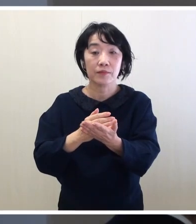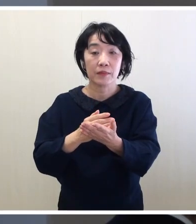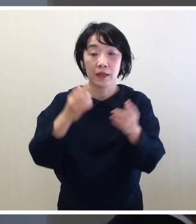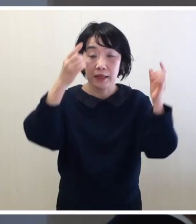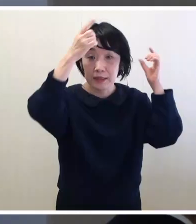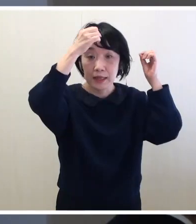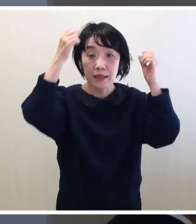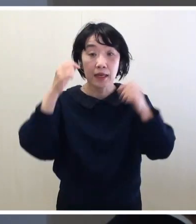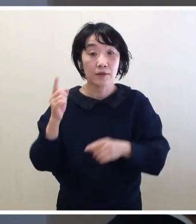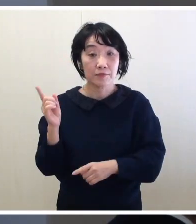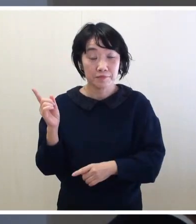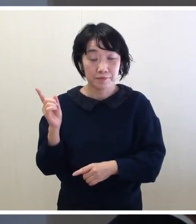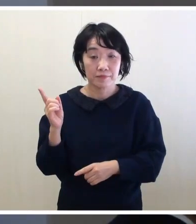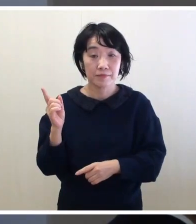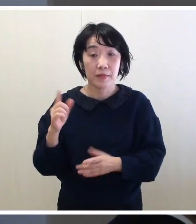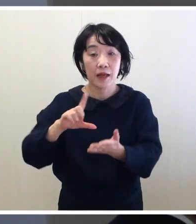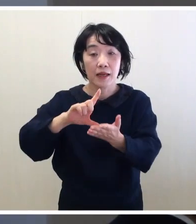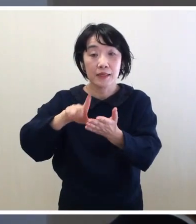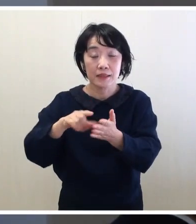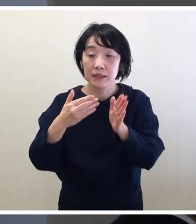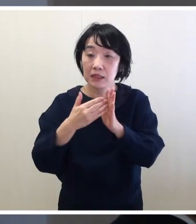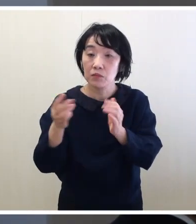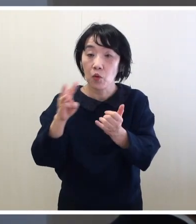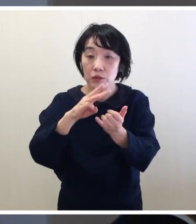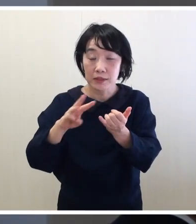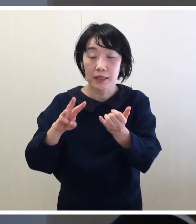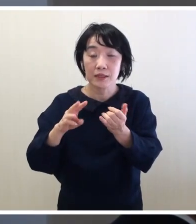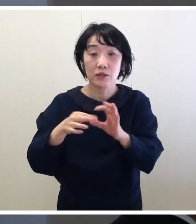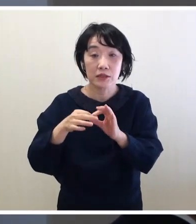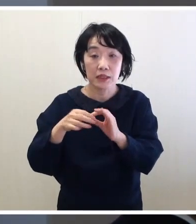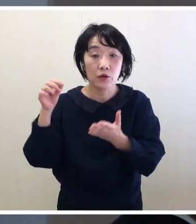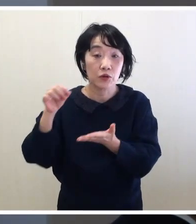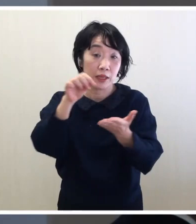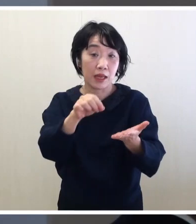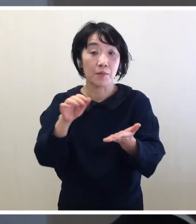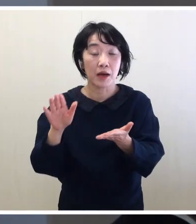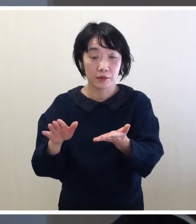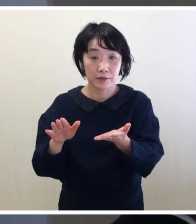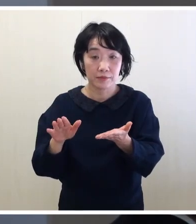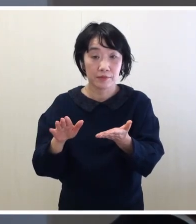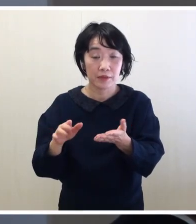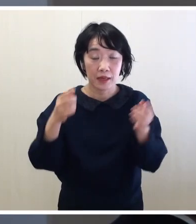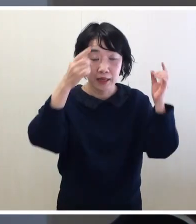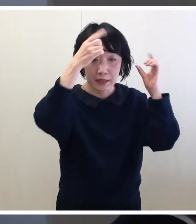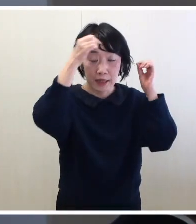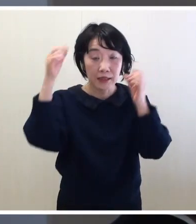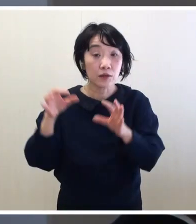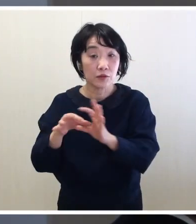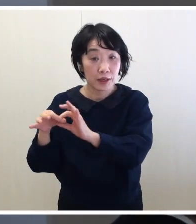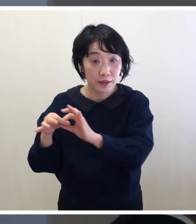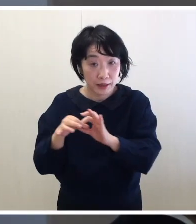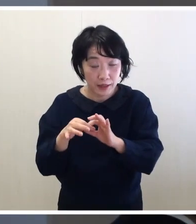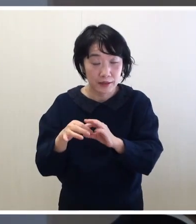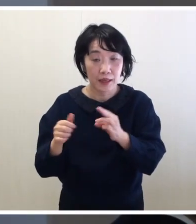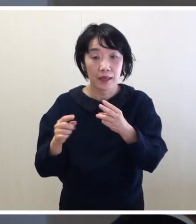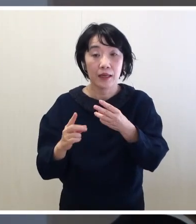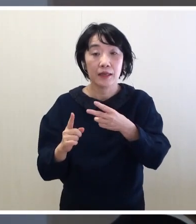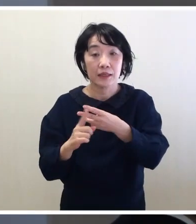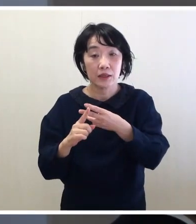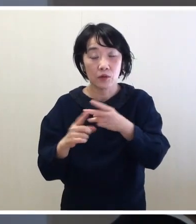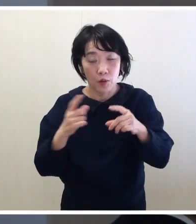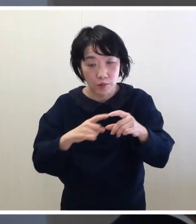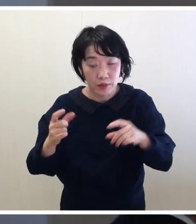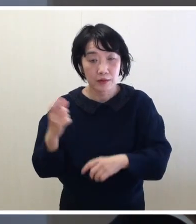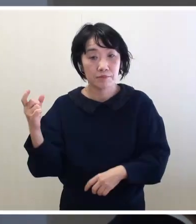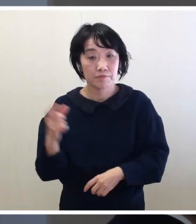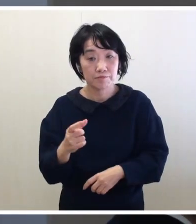と。で、合わせて大学の方からも、地域防災についての ご提案いただいておりますので、大学と連携しながら